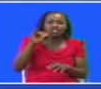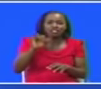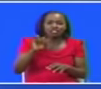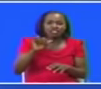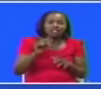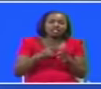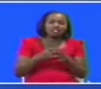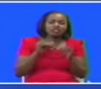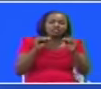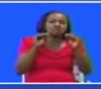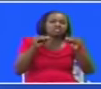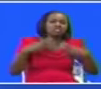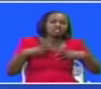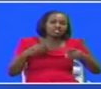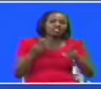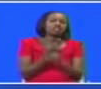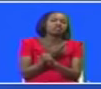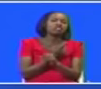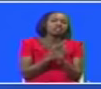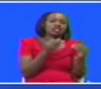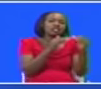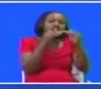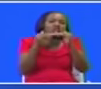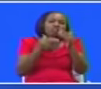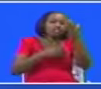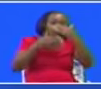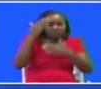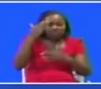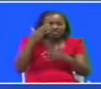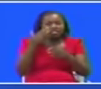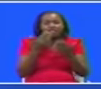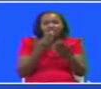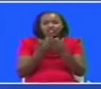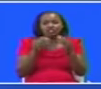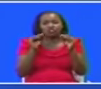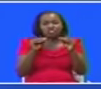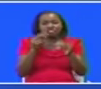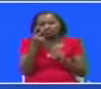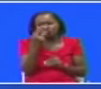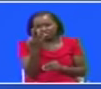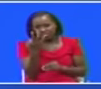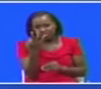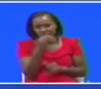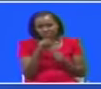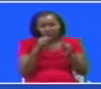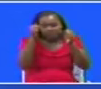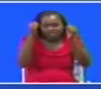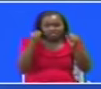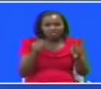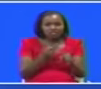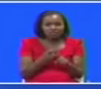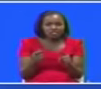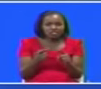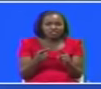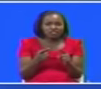hili la afya katika taasisi mbalimbali kule. Asante sana kwa kutupa mawili matatu kuhusiana na swala hili la mgomo, ingawa lile swala la